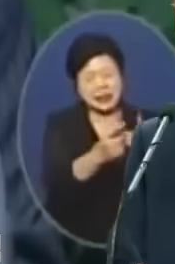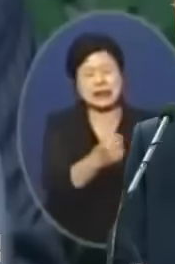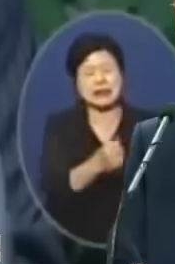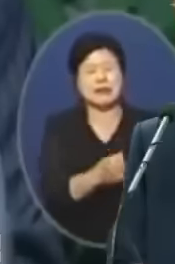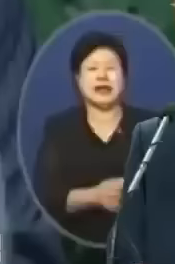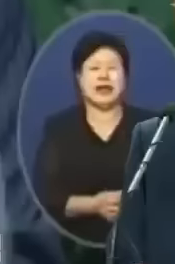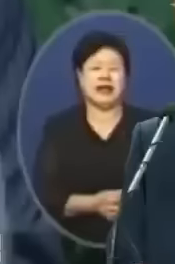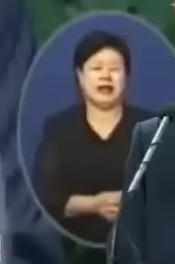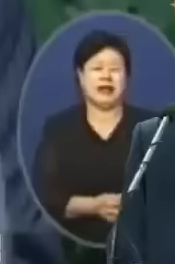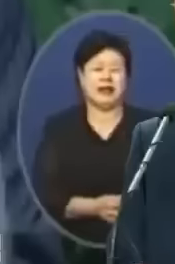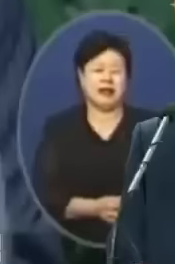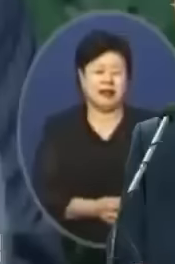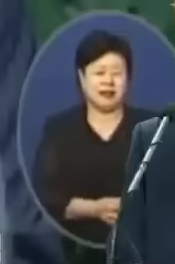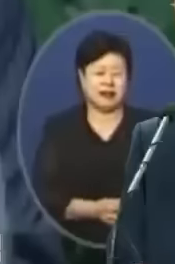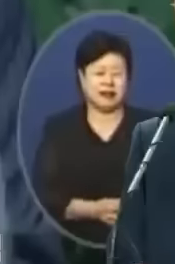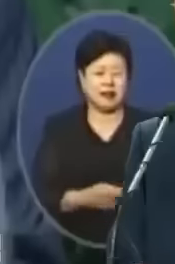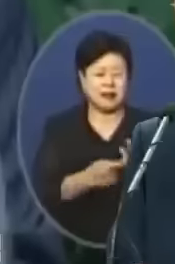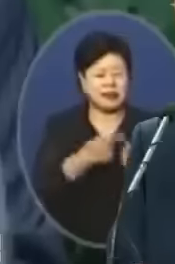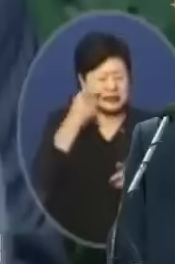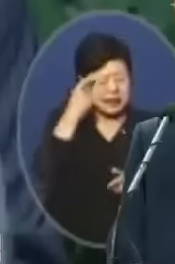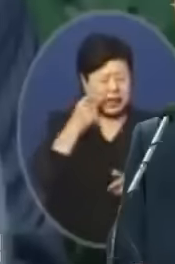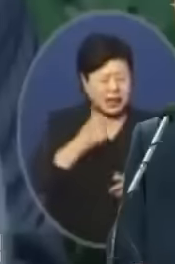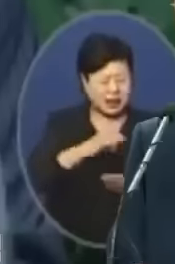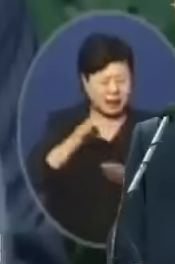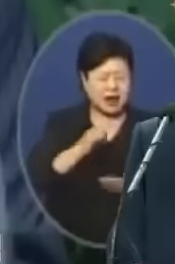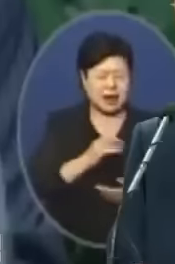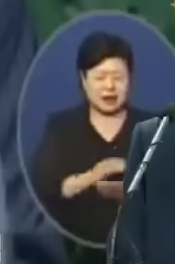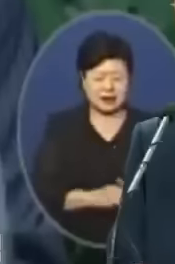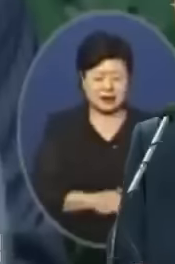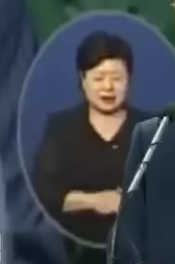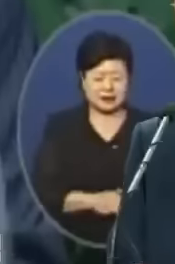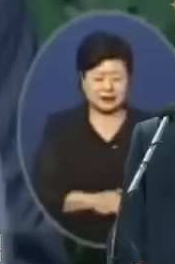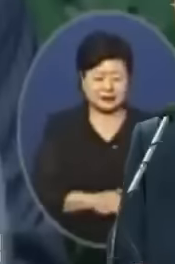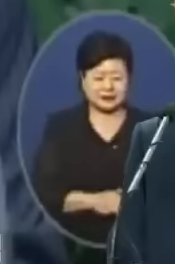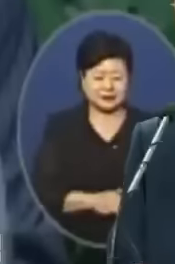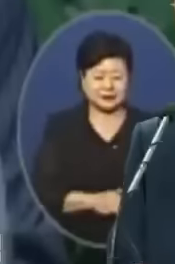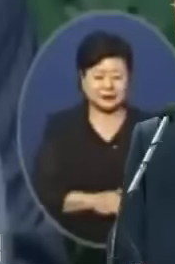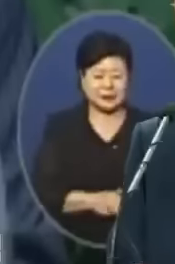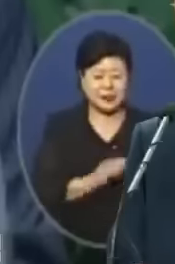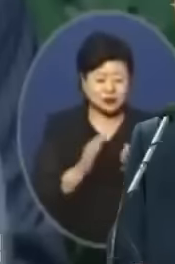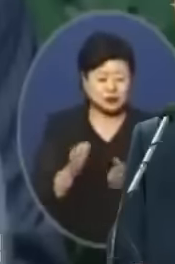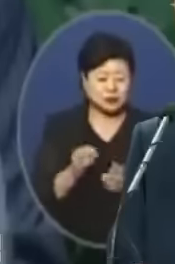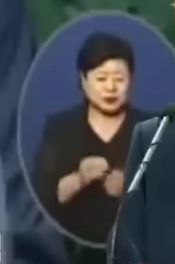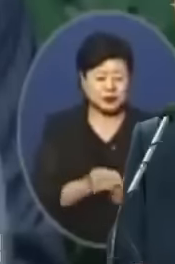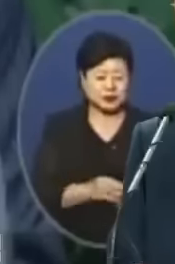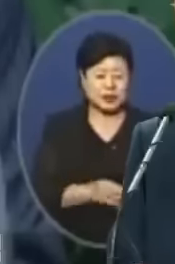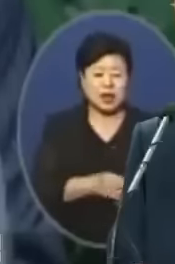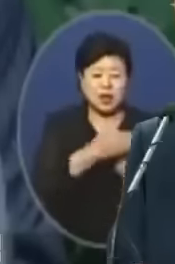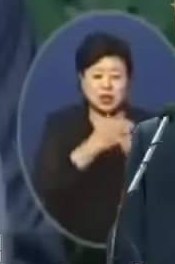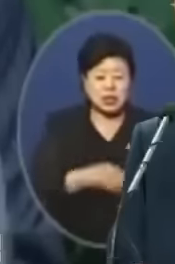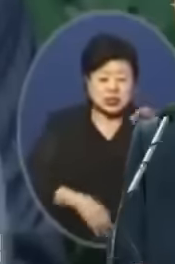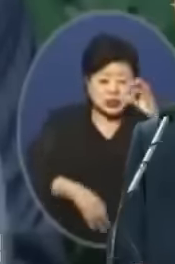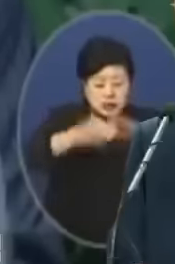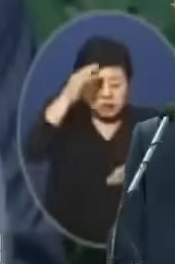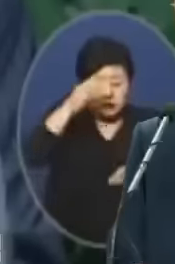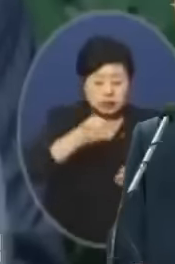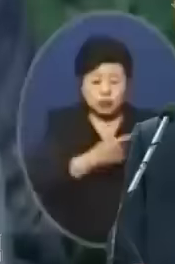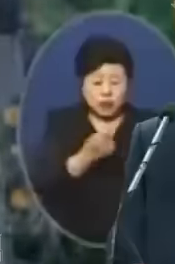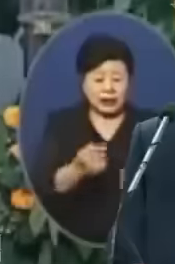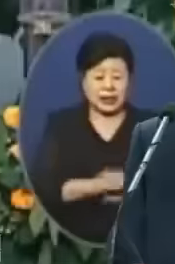파산하겠다 그런 부정적인 말을 먼저 하게 되는데 이는 중대한 잘못을 저지른 것입니다.